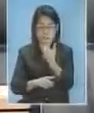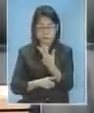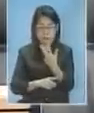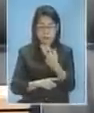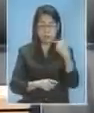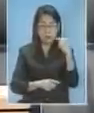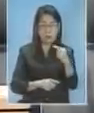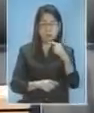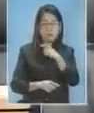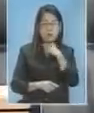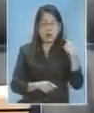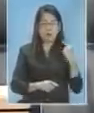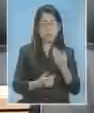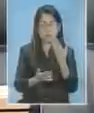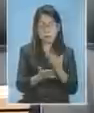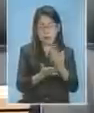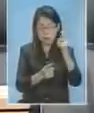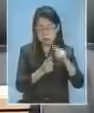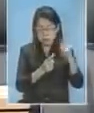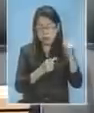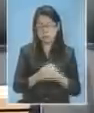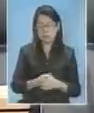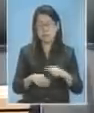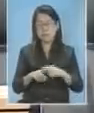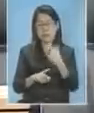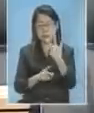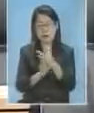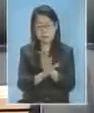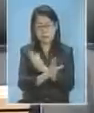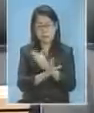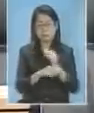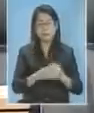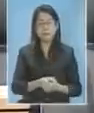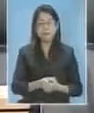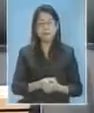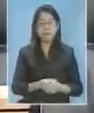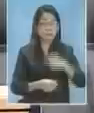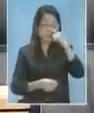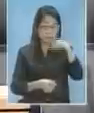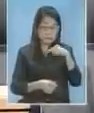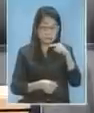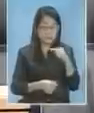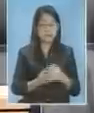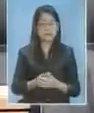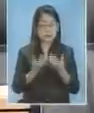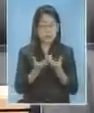งสุดเป็นประวัติการเมื่อเดือนกว่าที่ผ่านมาเนี่ยครับเราขาดดุล